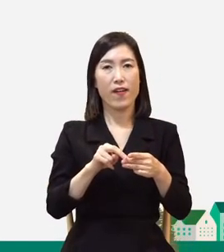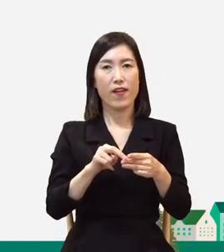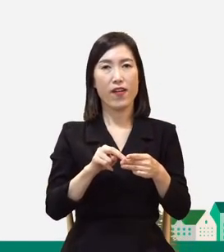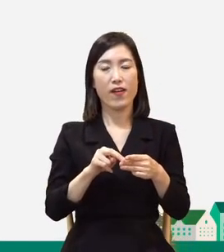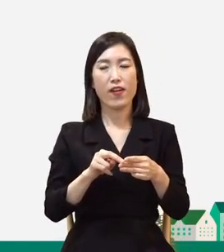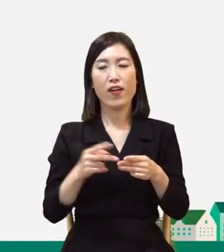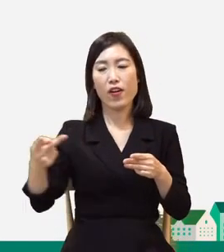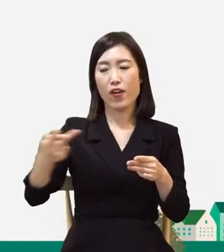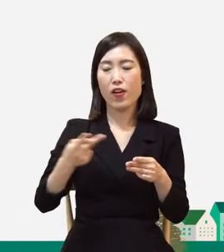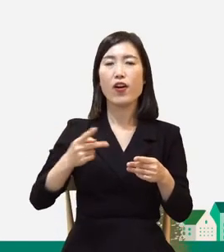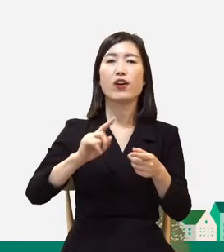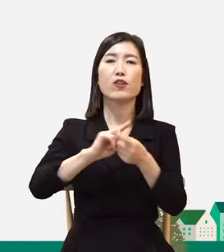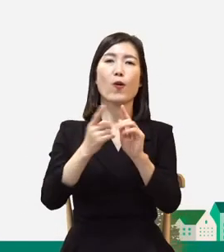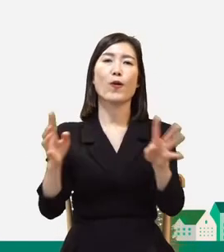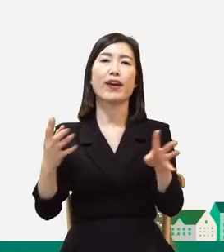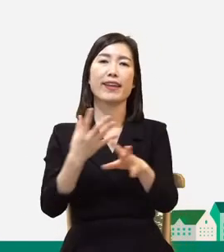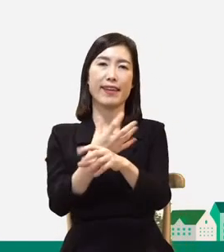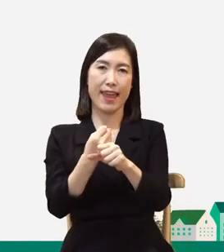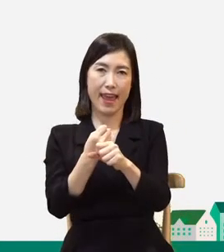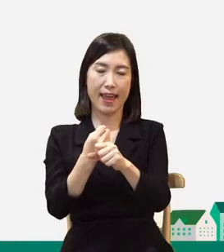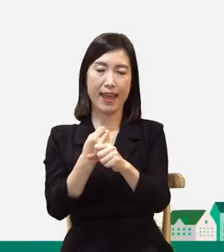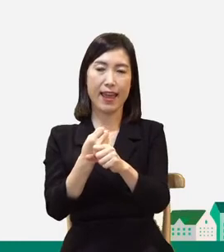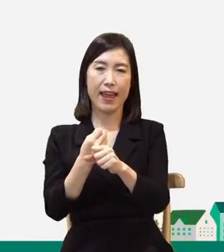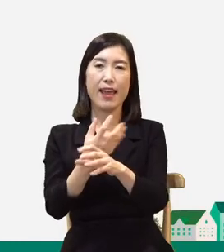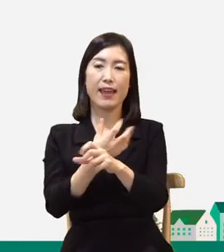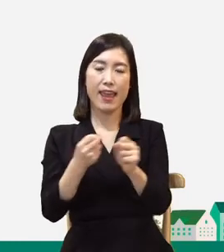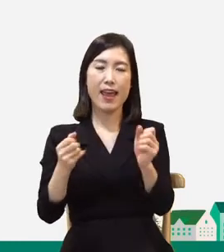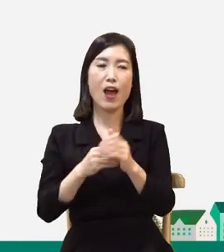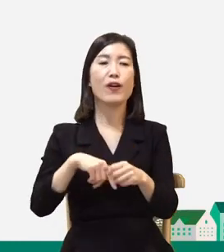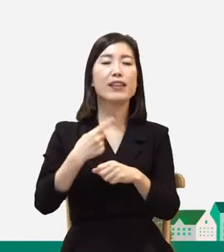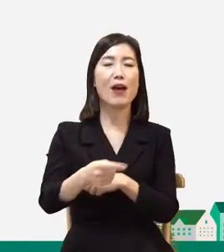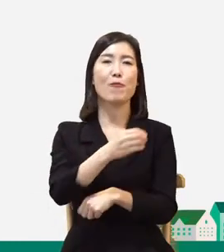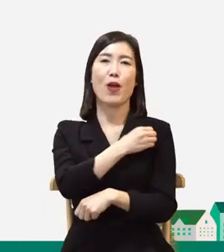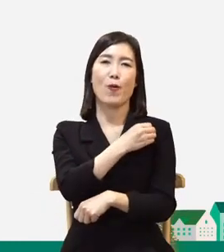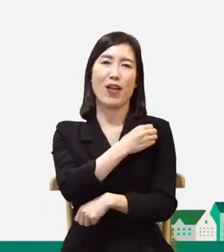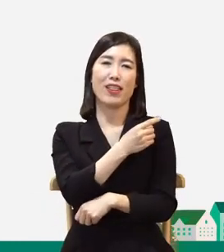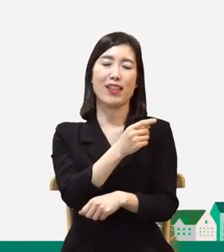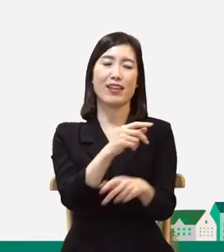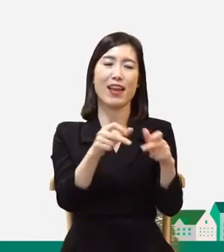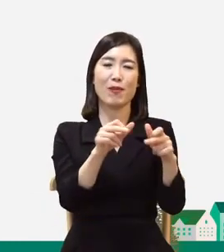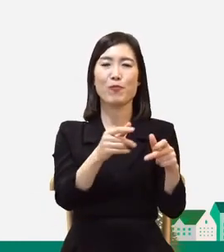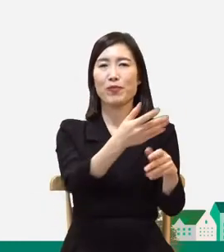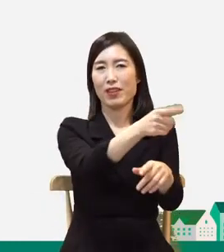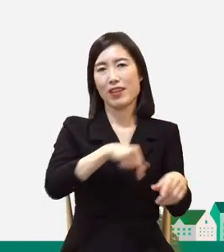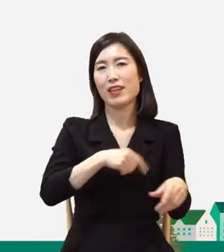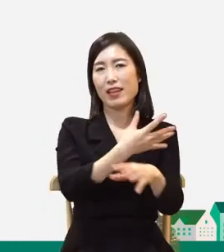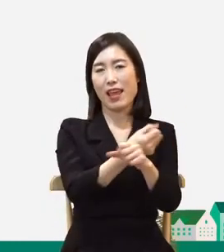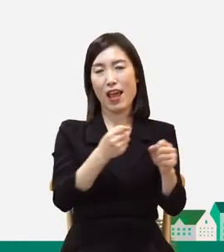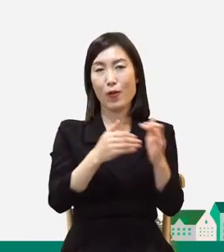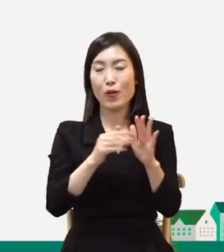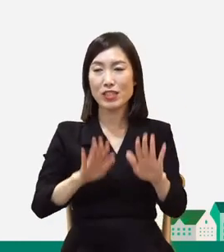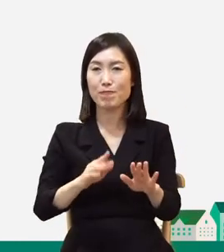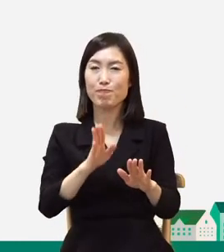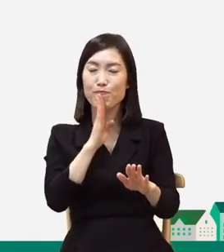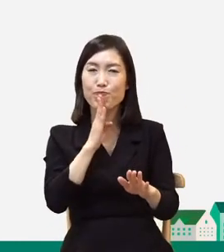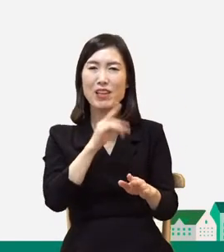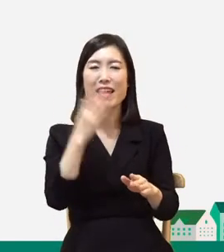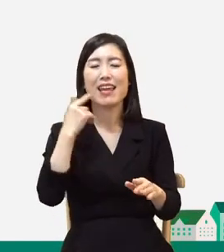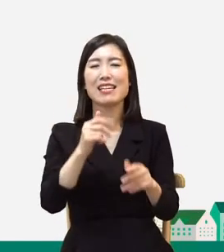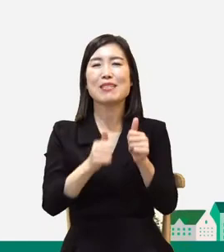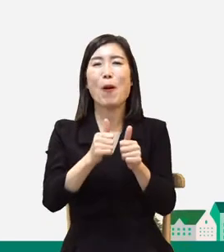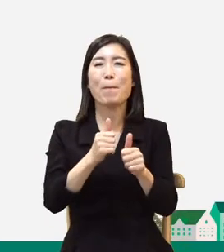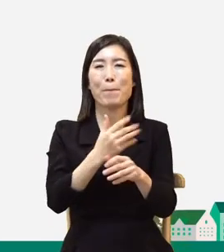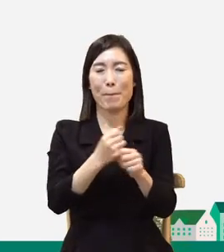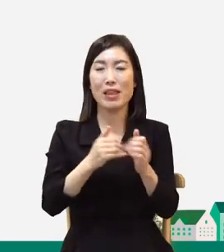그 계약을 해서 그 다음에 입주민들에게 계약을 드렸고 지금은 본사업이 되면서 SH하고 입주민이